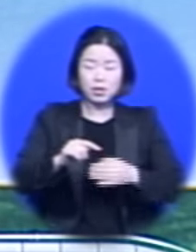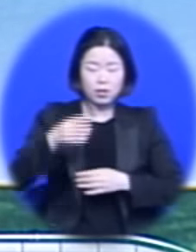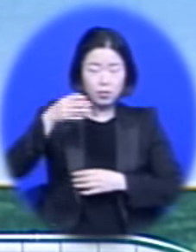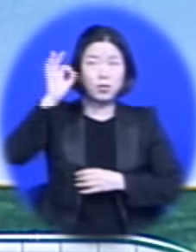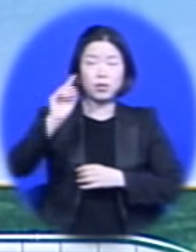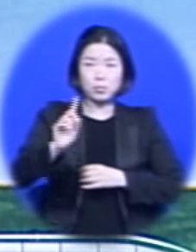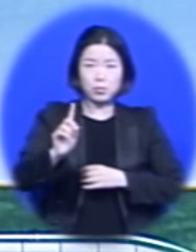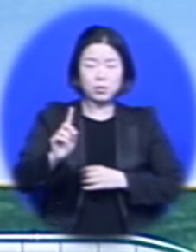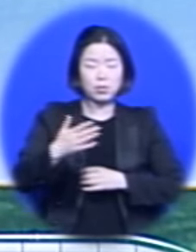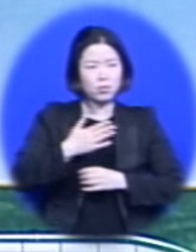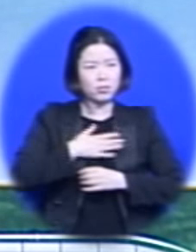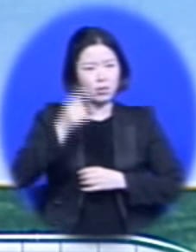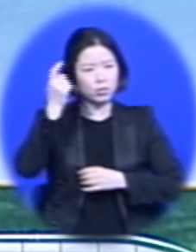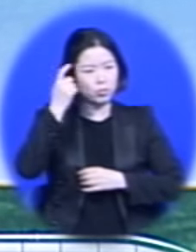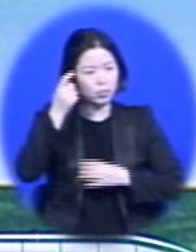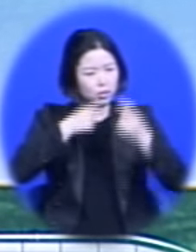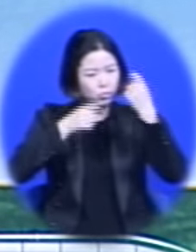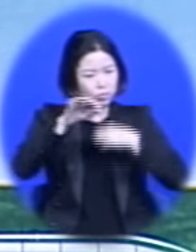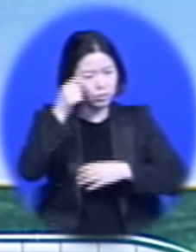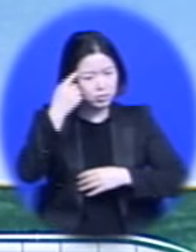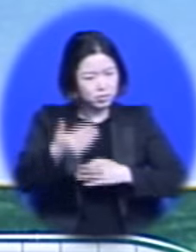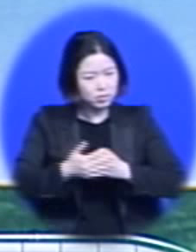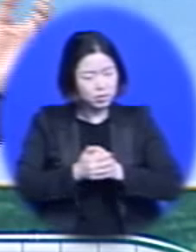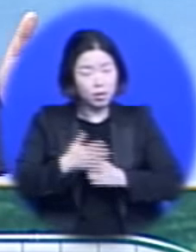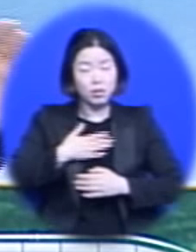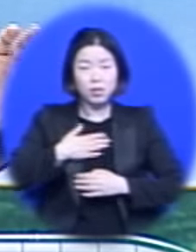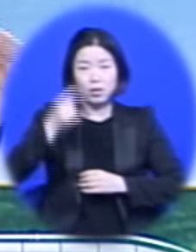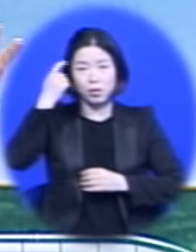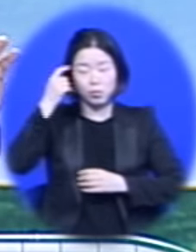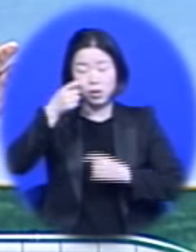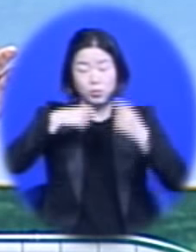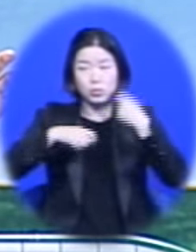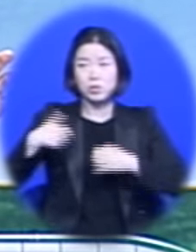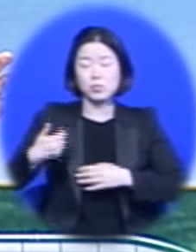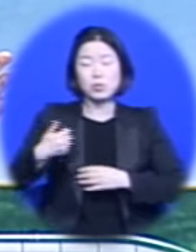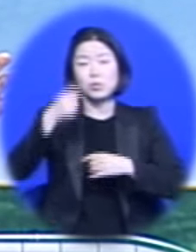떠오르는 생각이 내가 왜 우나? 내가 왜 우는지도 모르고